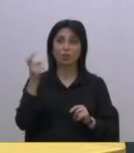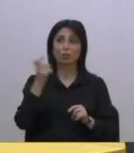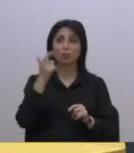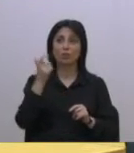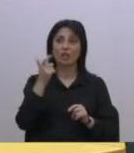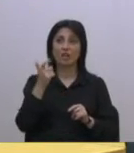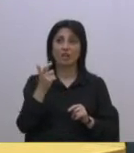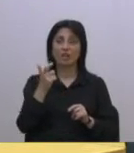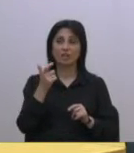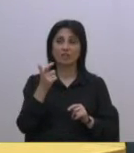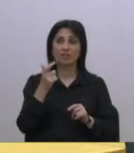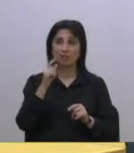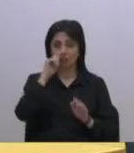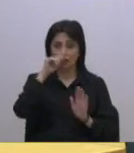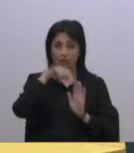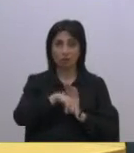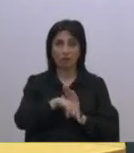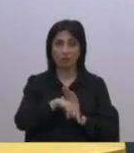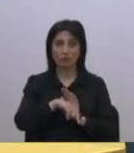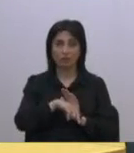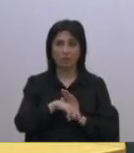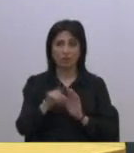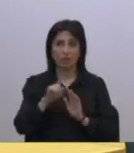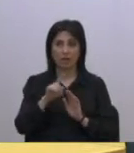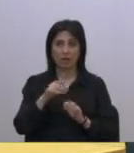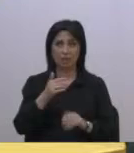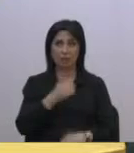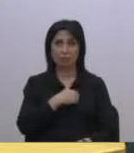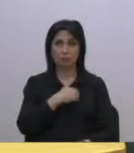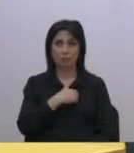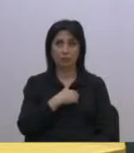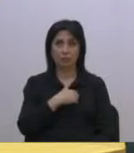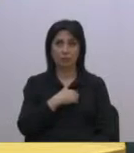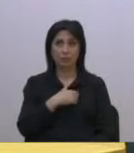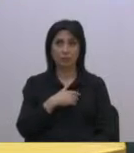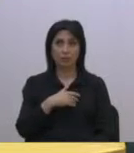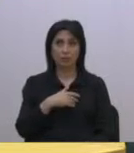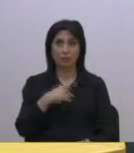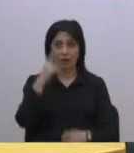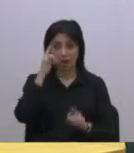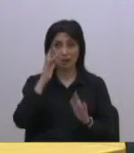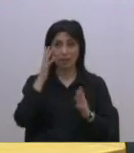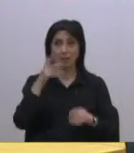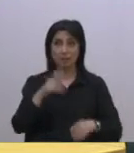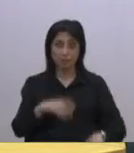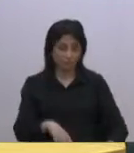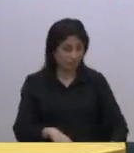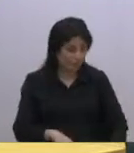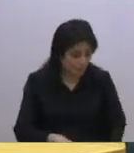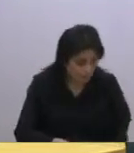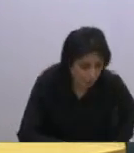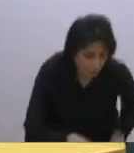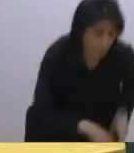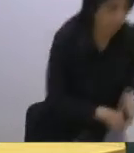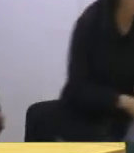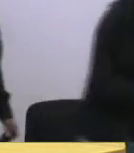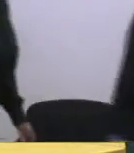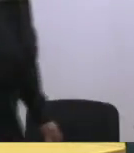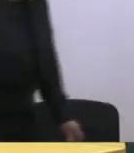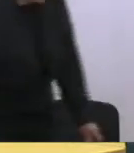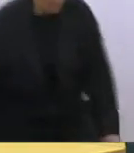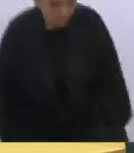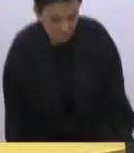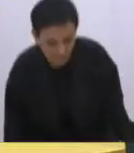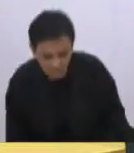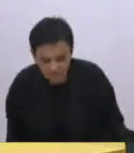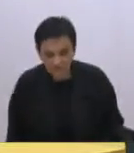სუვერენიტეტში ჩარევის რაღაცა სურვილით აღტყინებული. სინამდვილეში ხო რა ხდება? სინამდვილეში ხო ეს ხო დასავლეთის